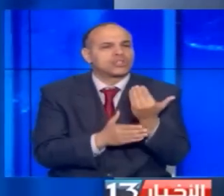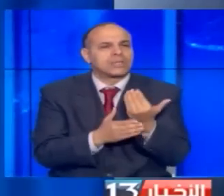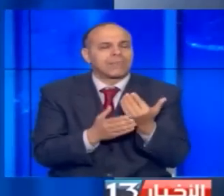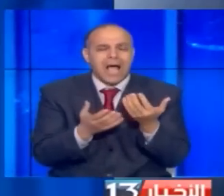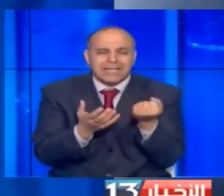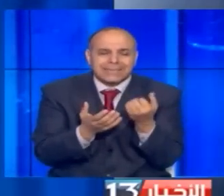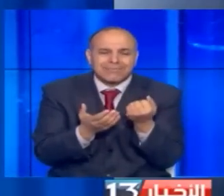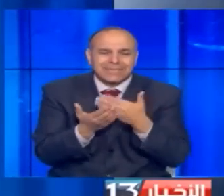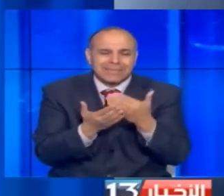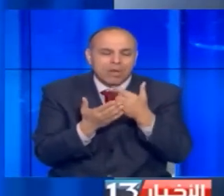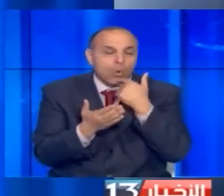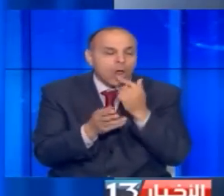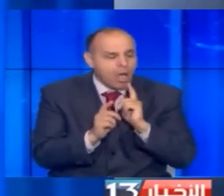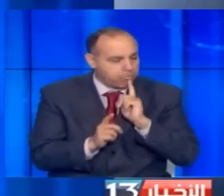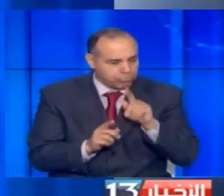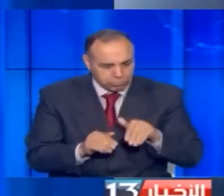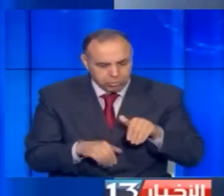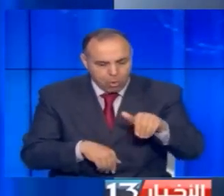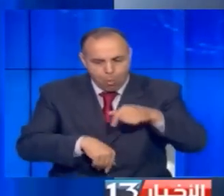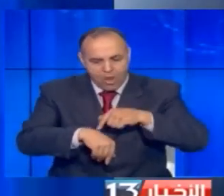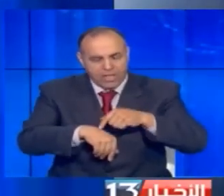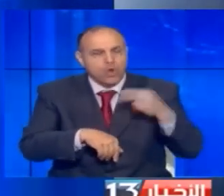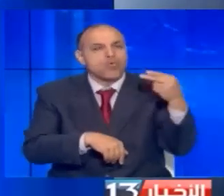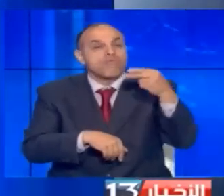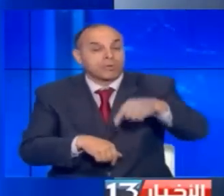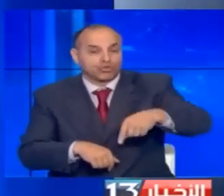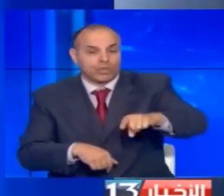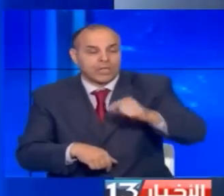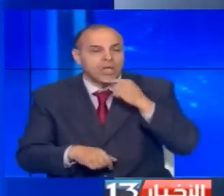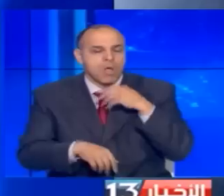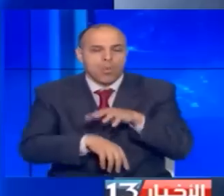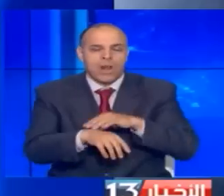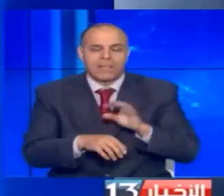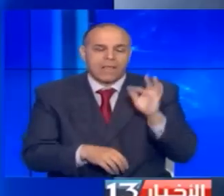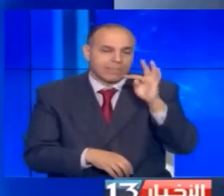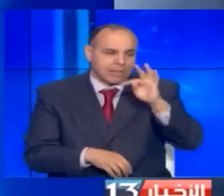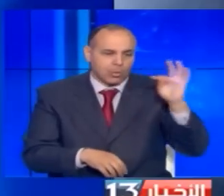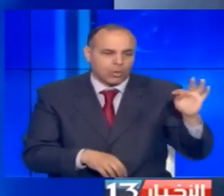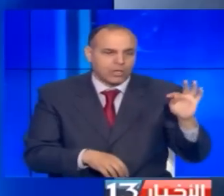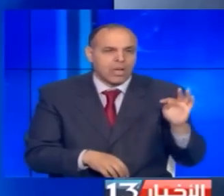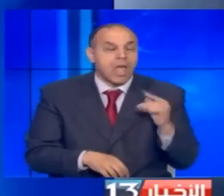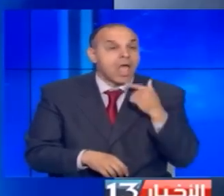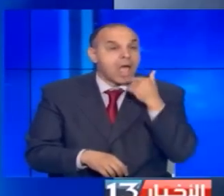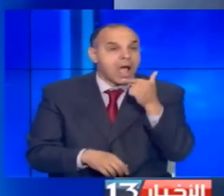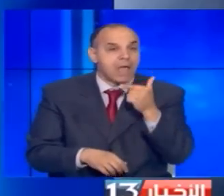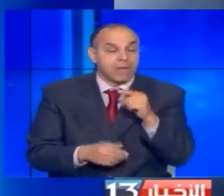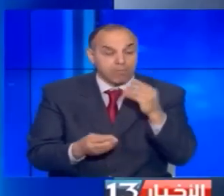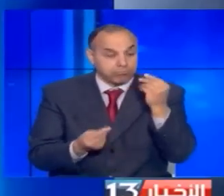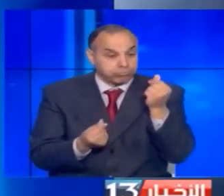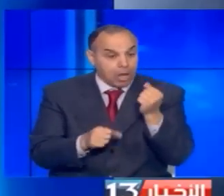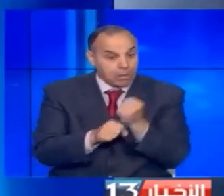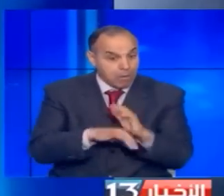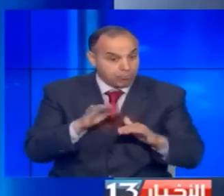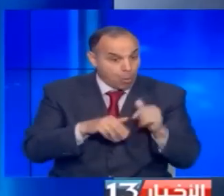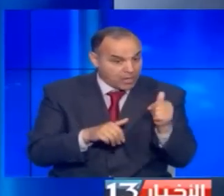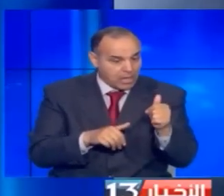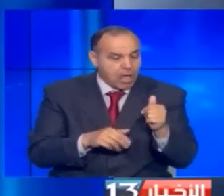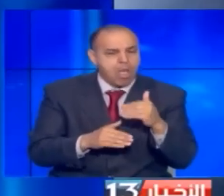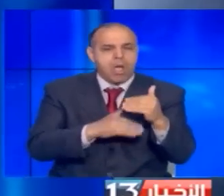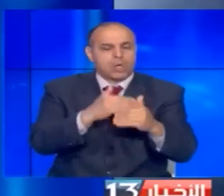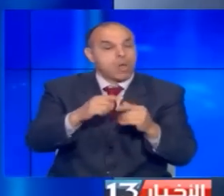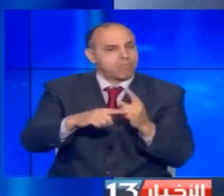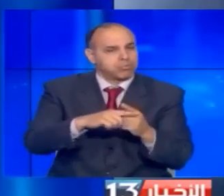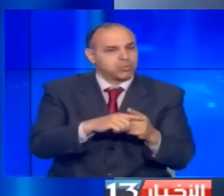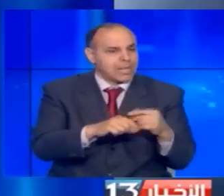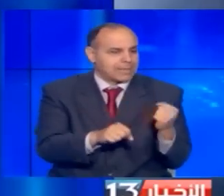تصنيع الجبس تدخل حيز الاستغلال نوفمبر القادم في ولاية تطاوين الثرية بهذه المادة الإنشائية، هي خطوة